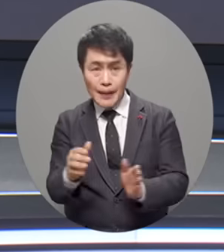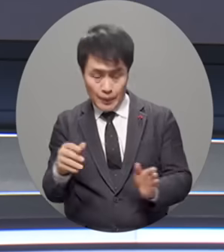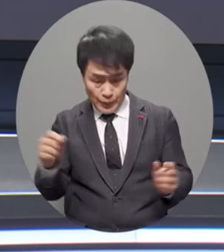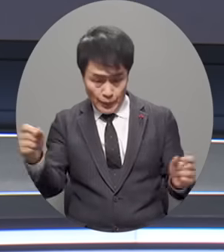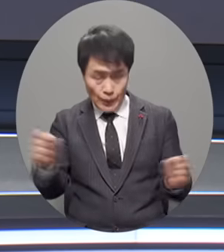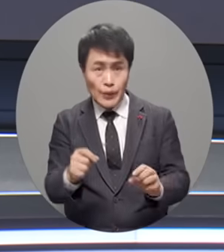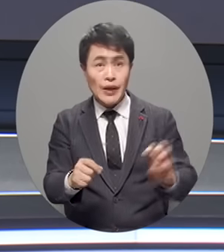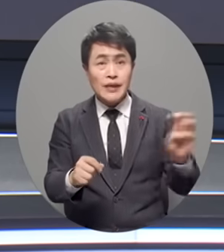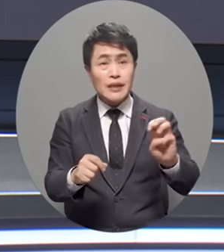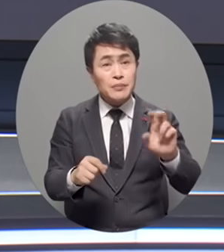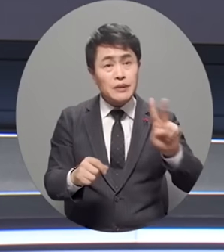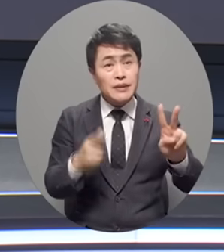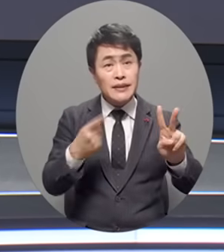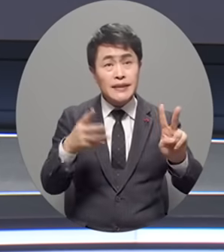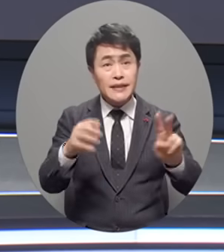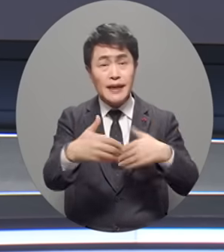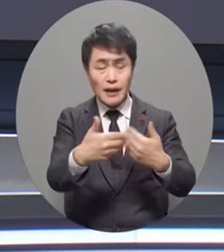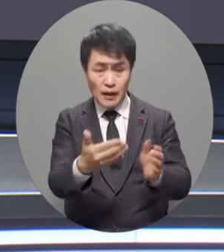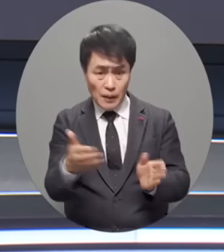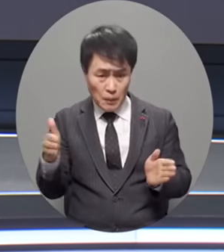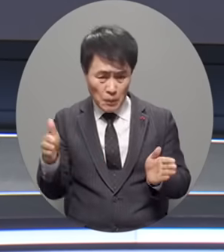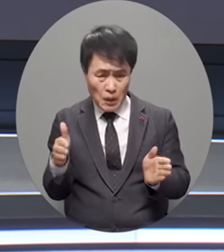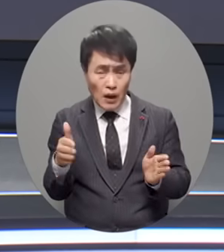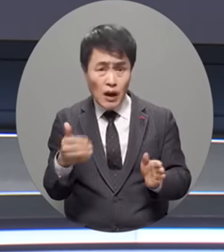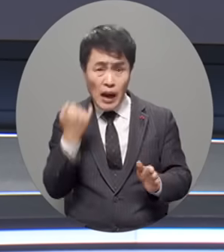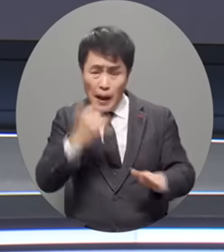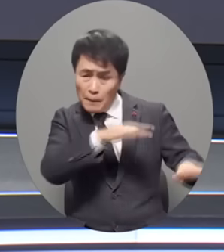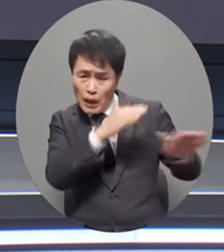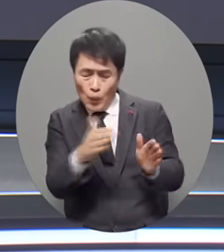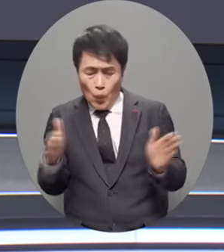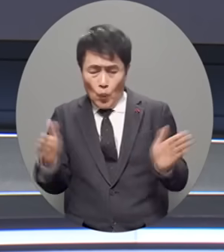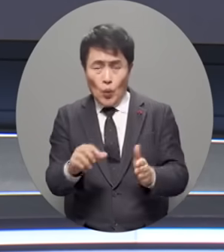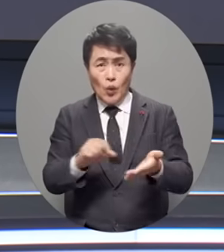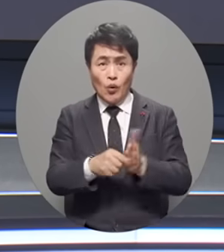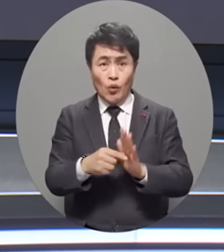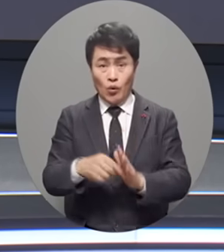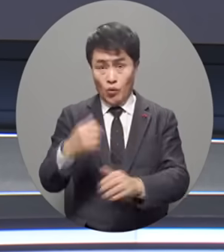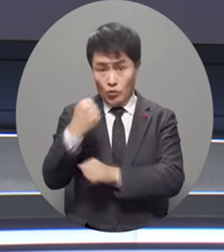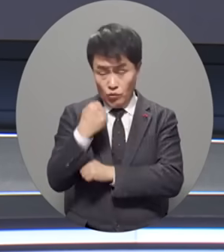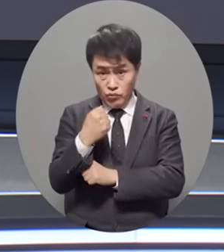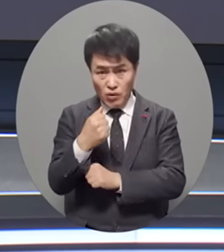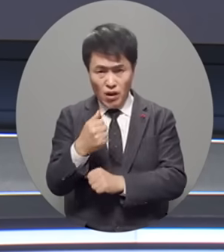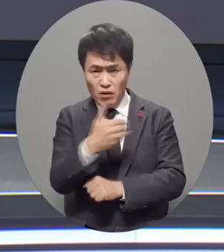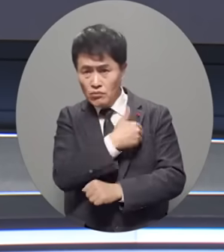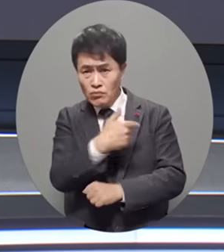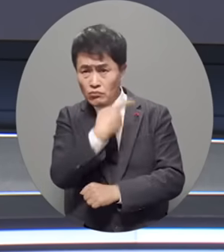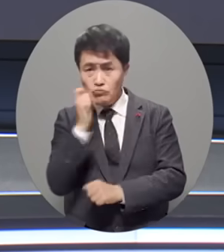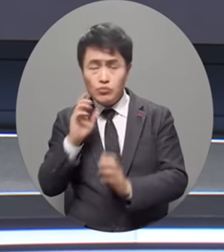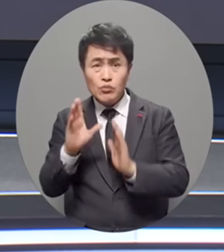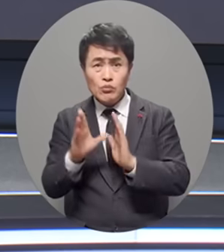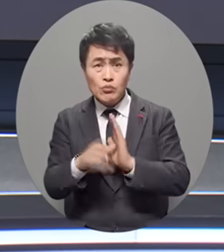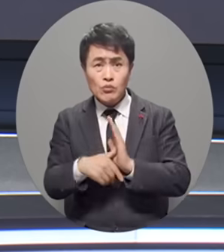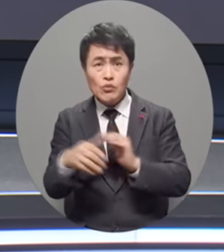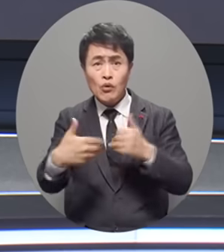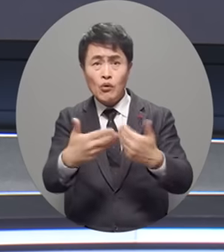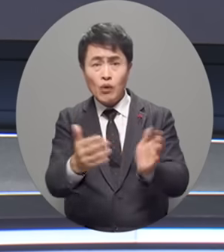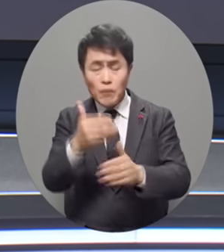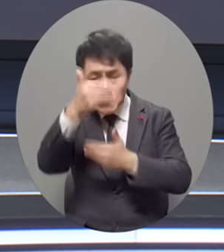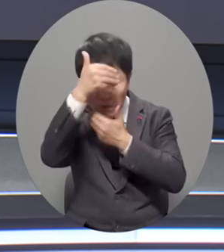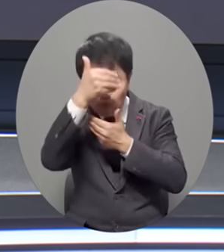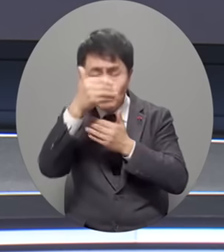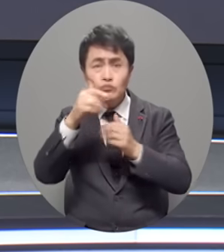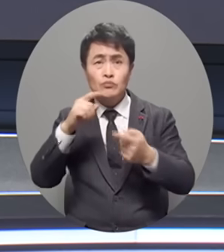32km, 바닷길치고는 좁기 때문에 병력과 무기가 충분치 않은 해적 또